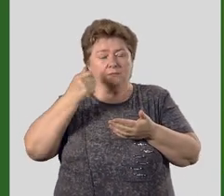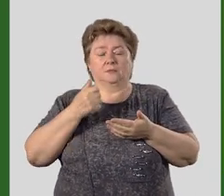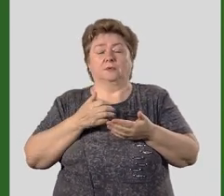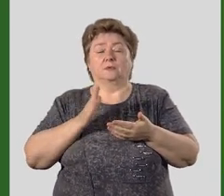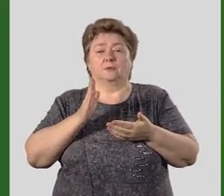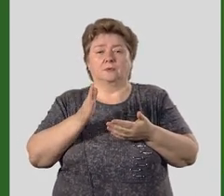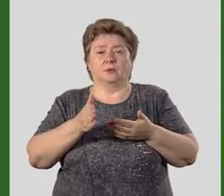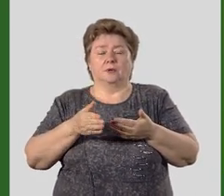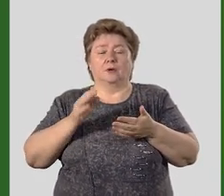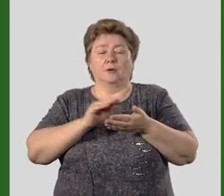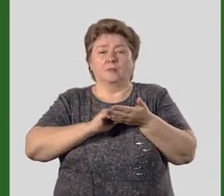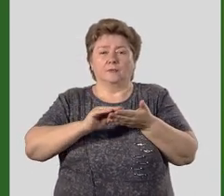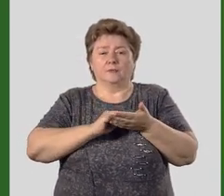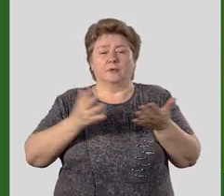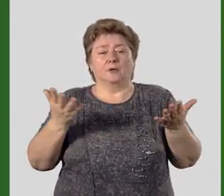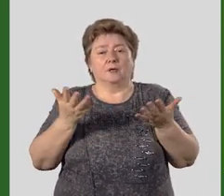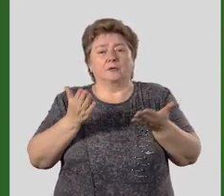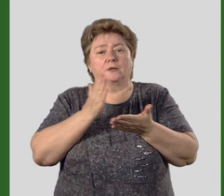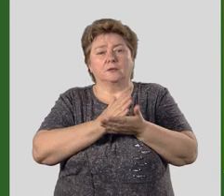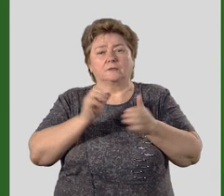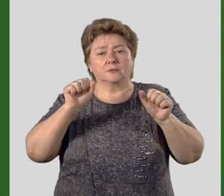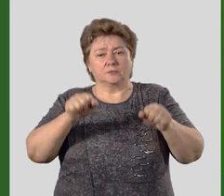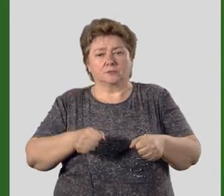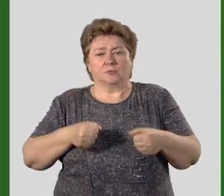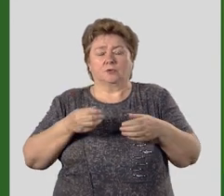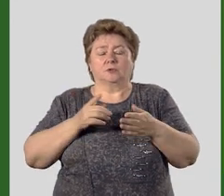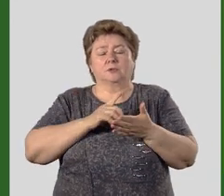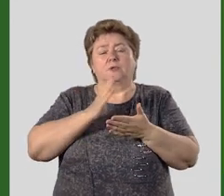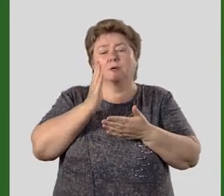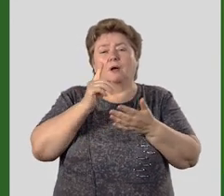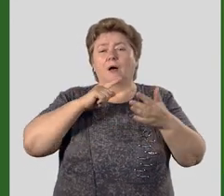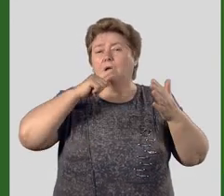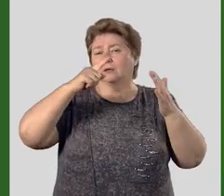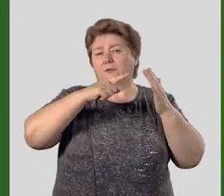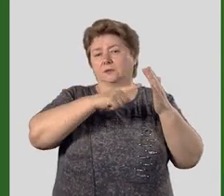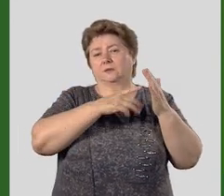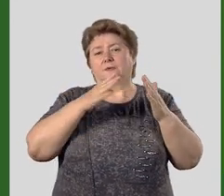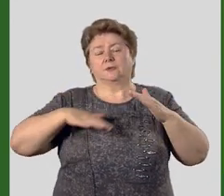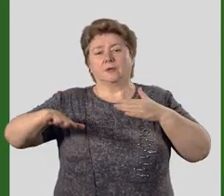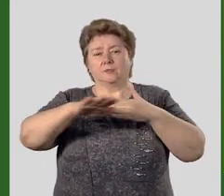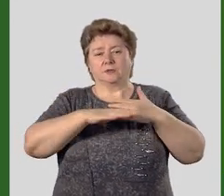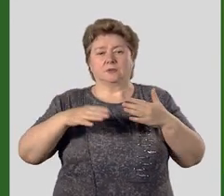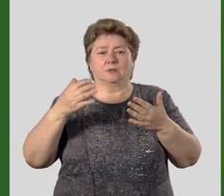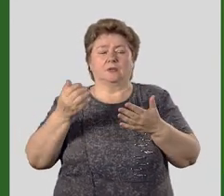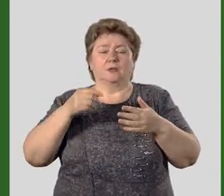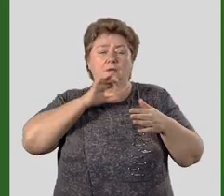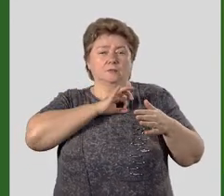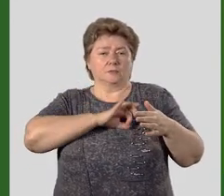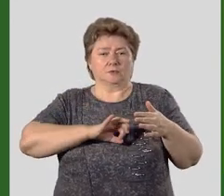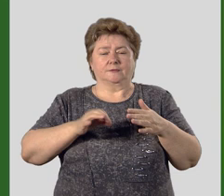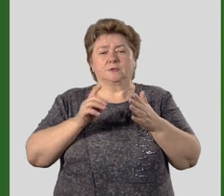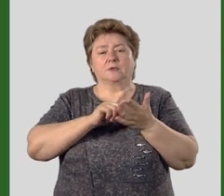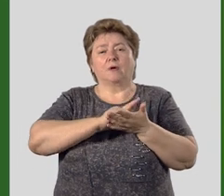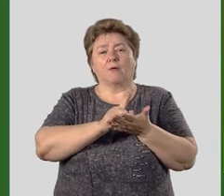азимут. Повторим, какие существуют способы ориентирования на местности. Научимся пользоваться компасом.